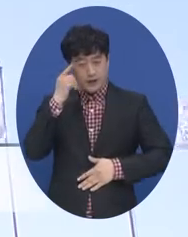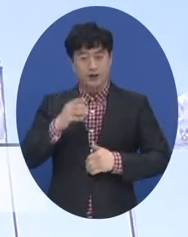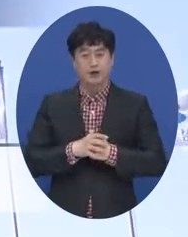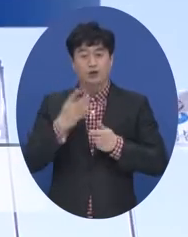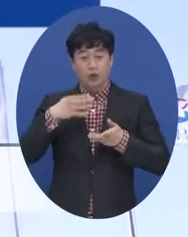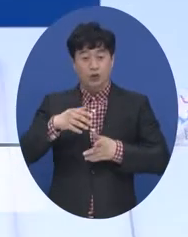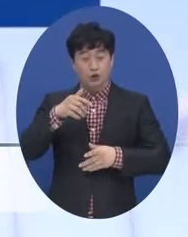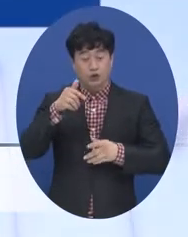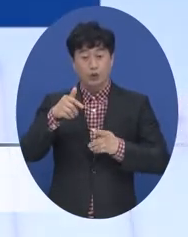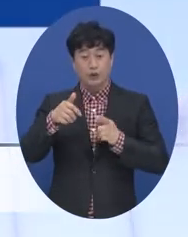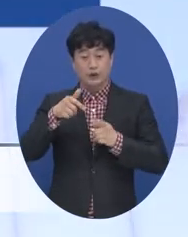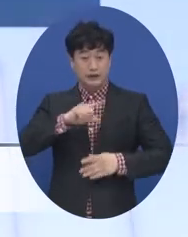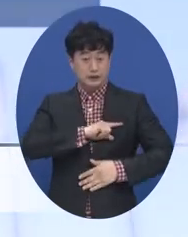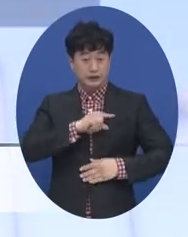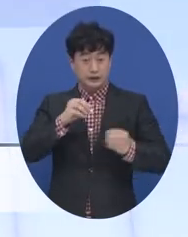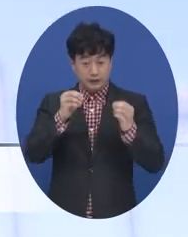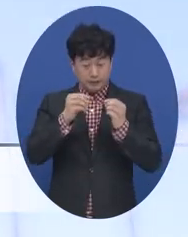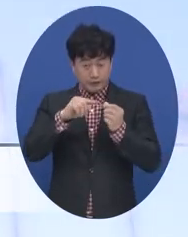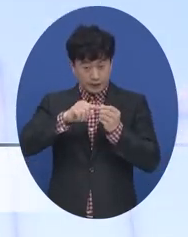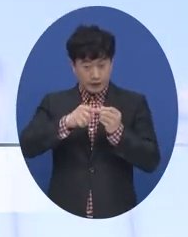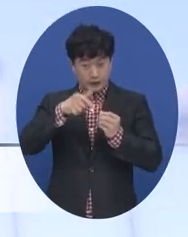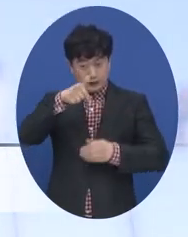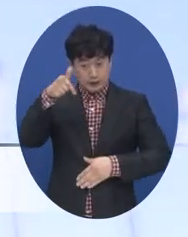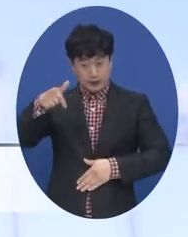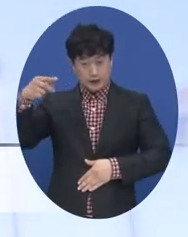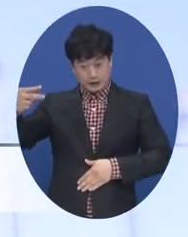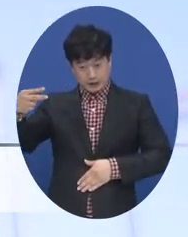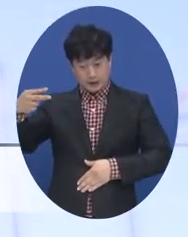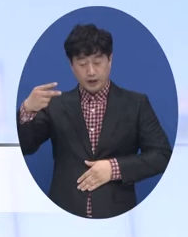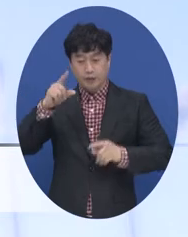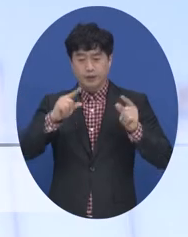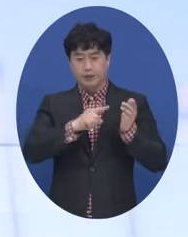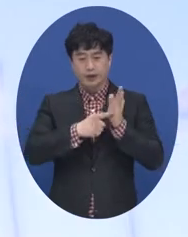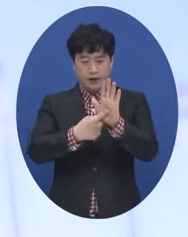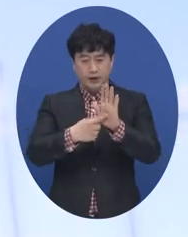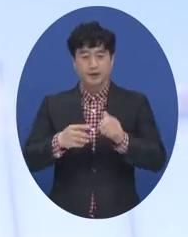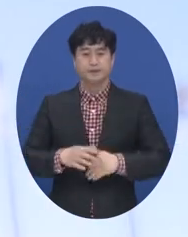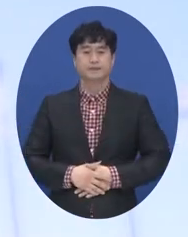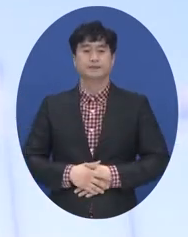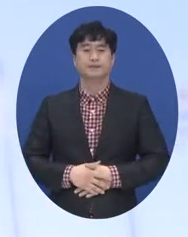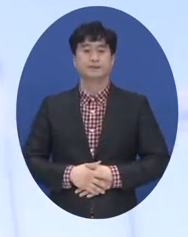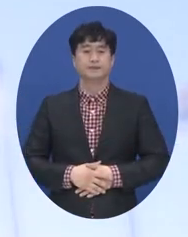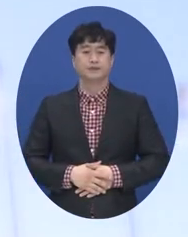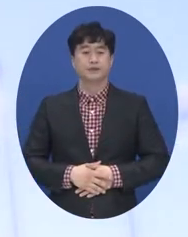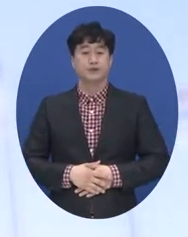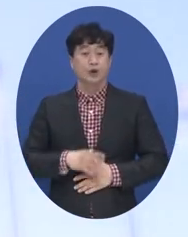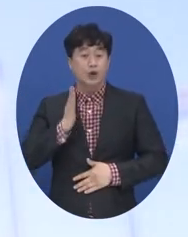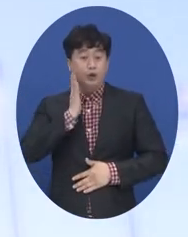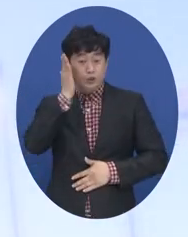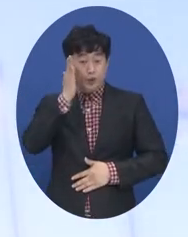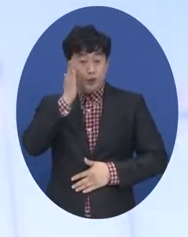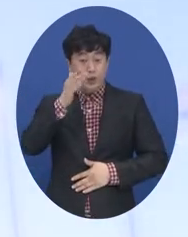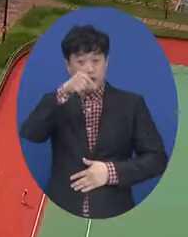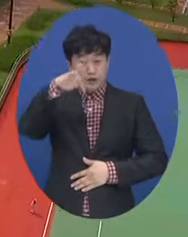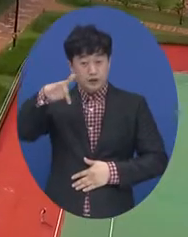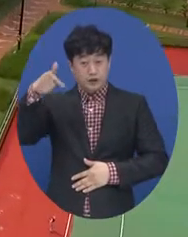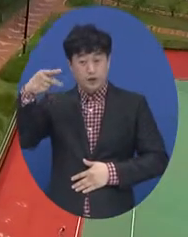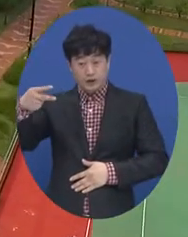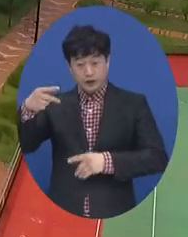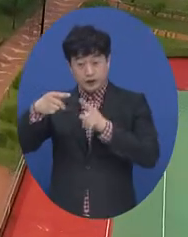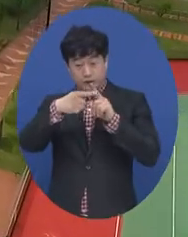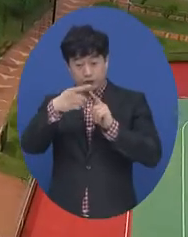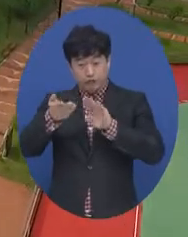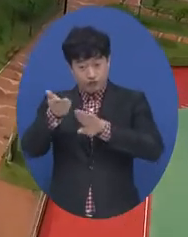경기도 이름의 한글 초성 기역기역 디귿을 상징적으로 표현하고 있습니다. 초록색으로 표현한